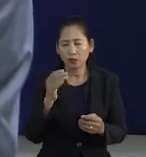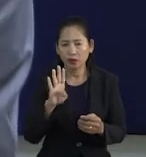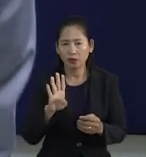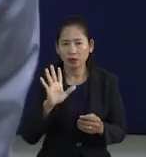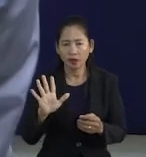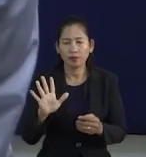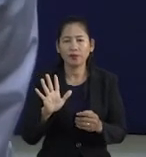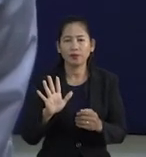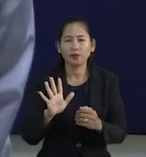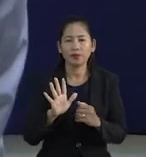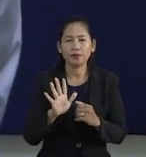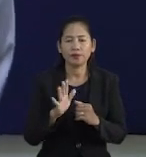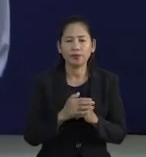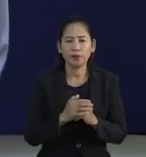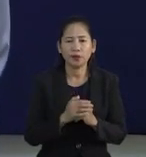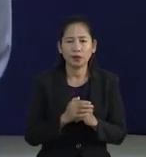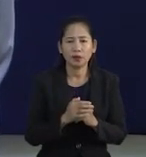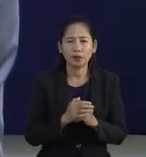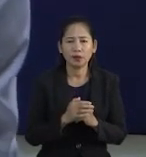rối sai sập ram nè